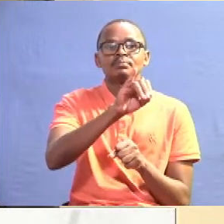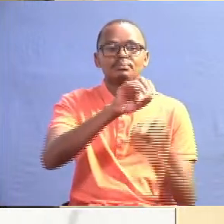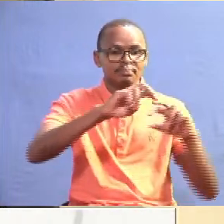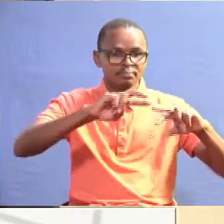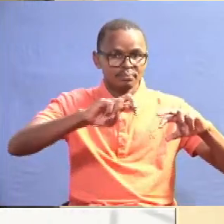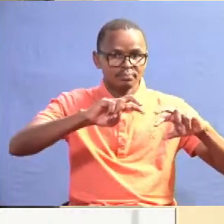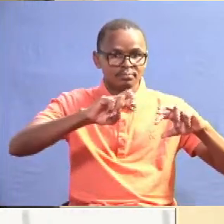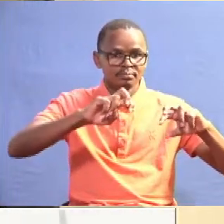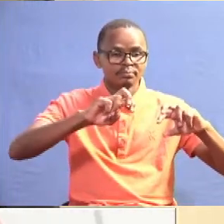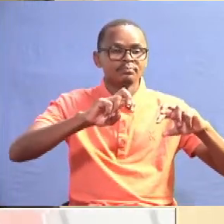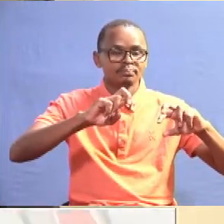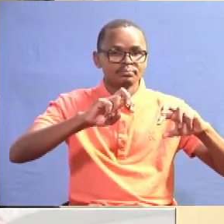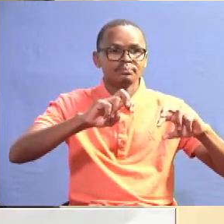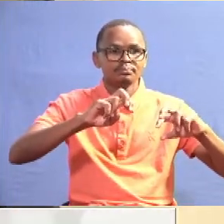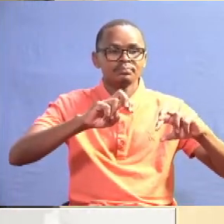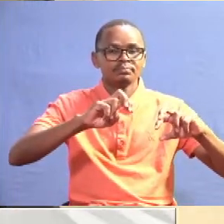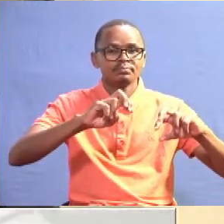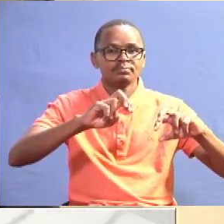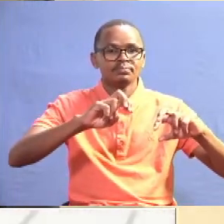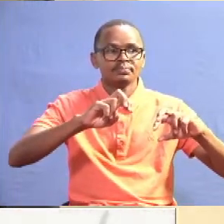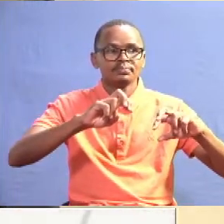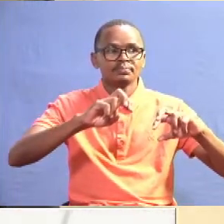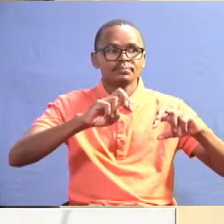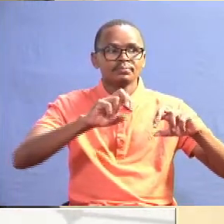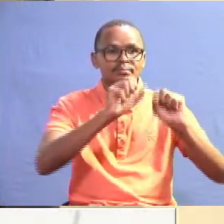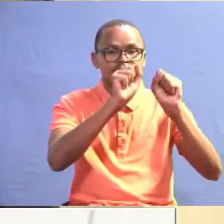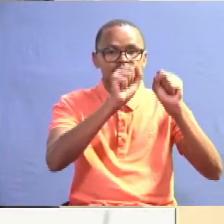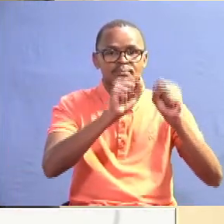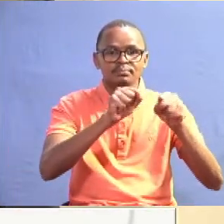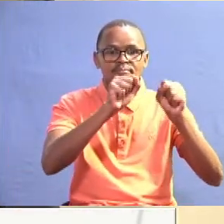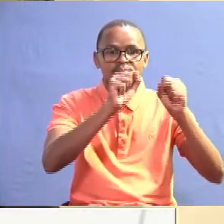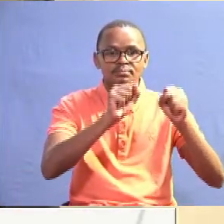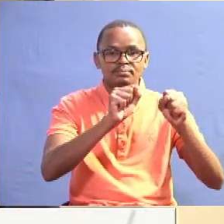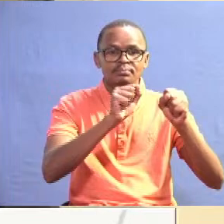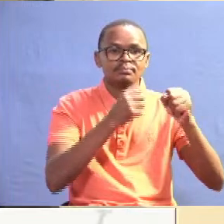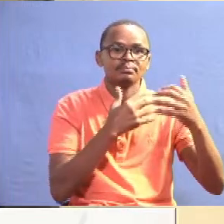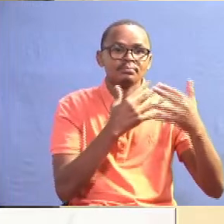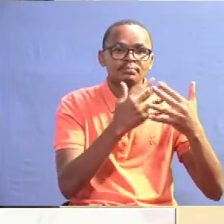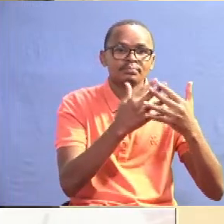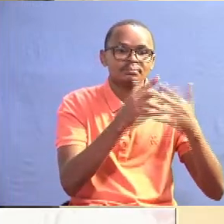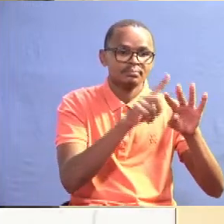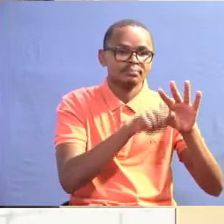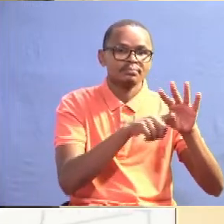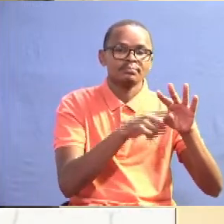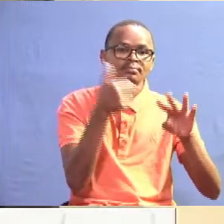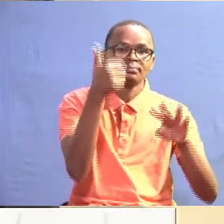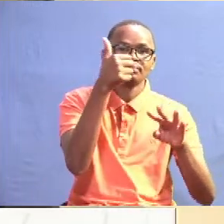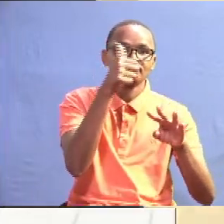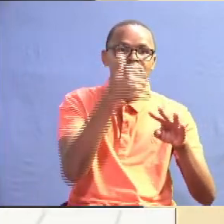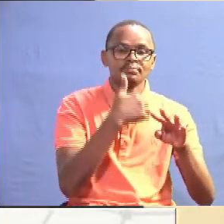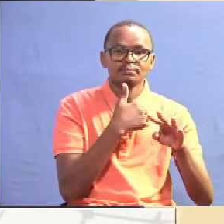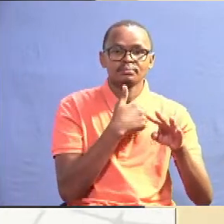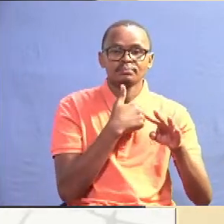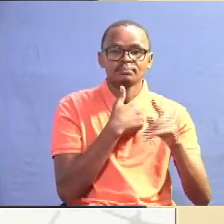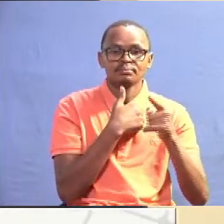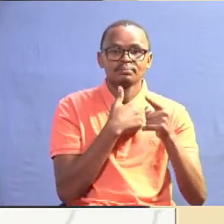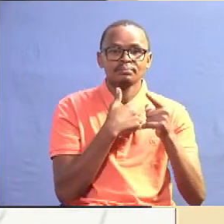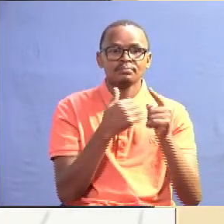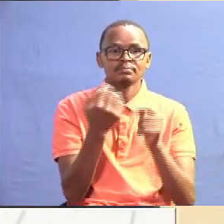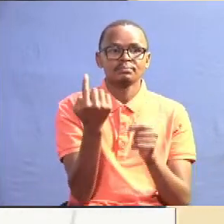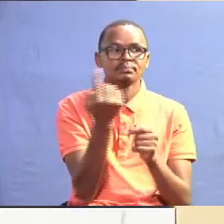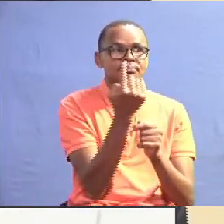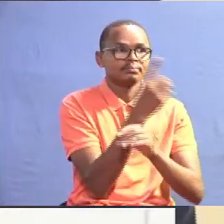wanamtafuta na kuna uwezekano tutamshika wakati wowote kwa sababu tuko na rings. Every day